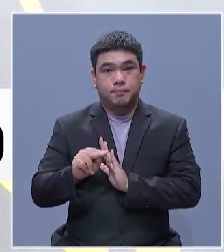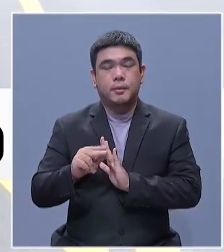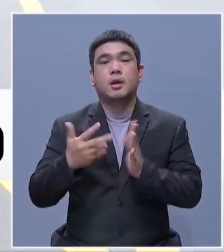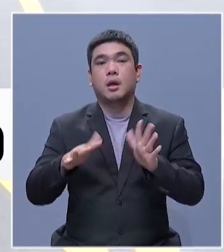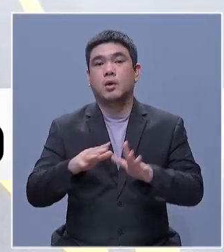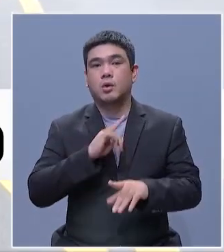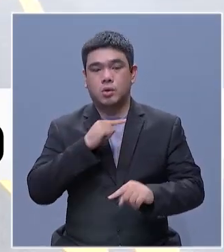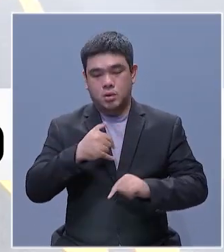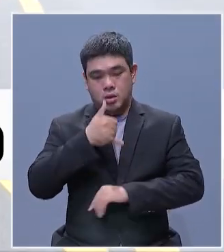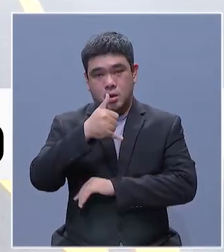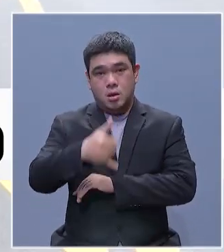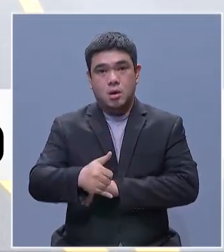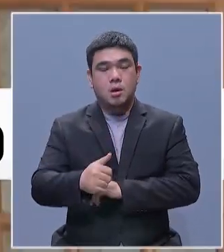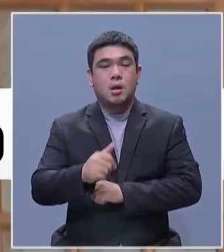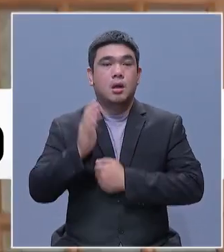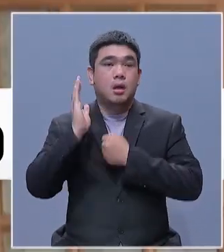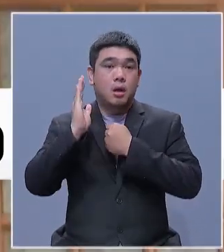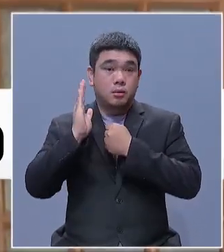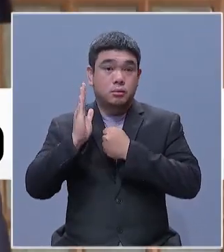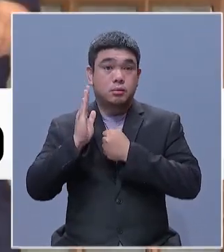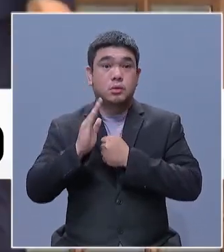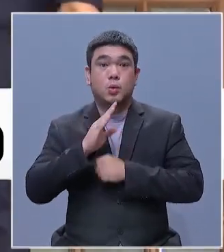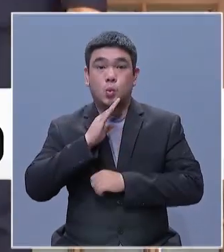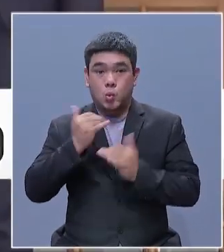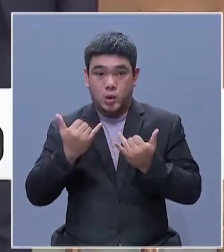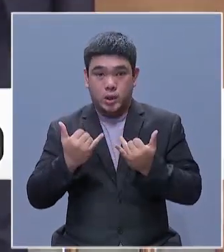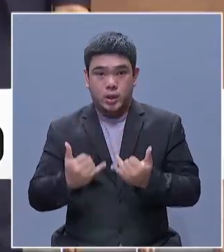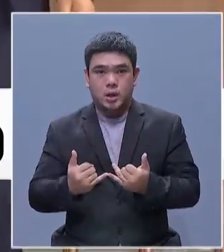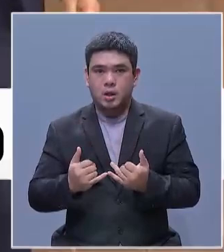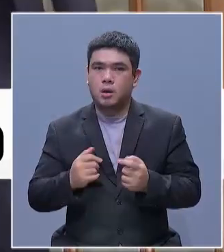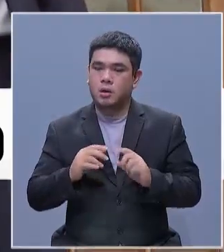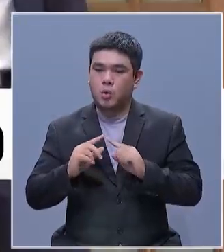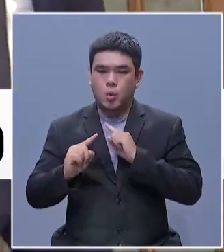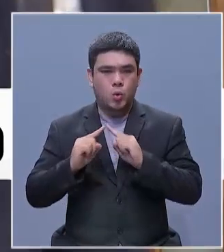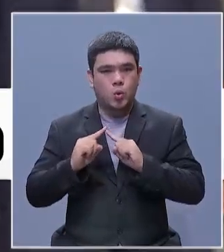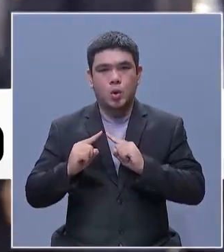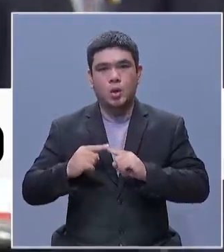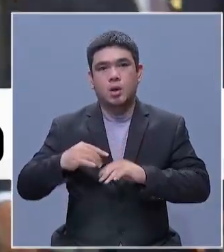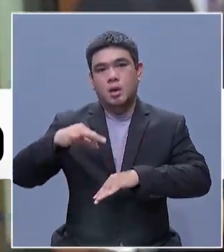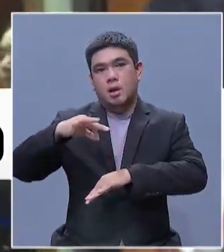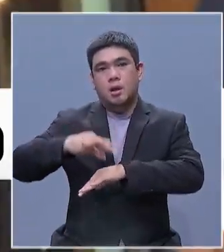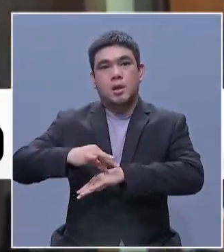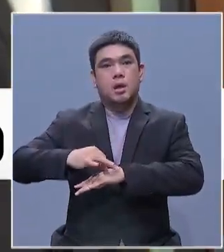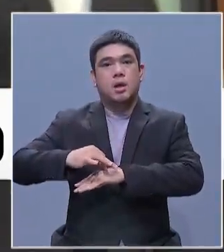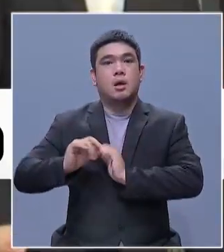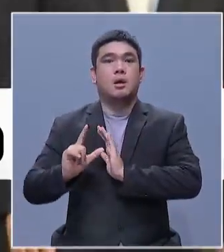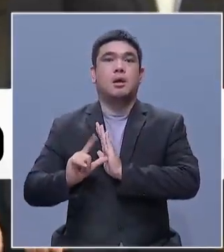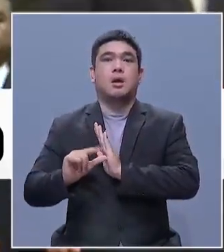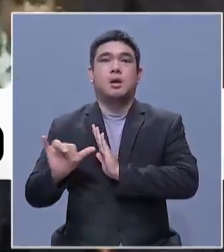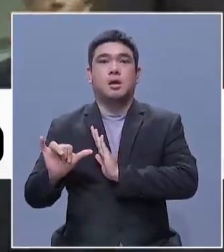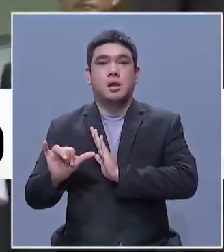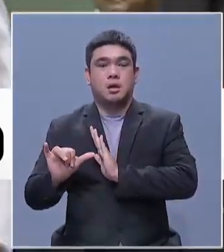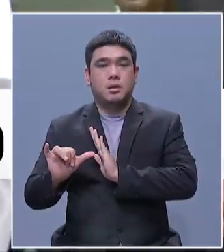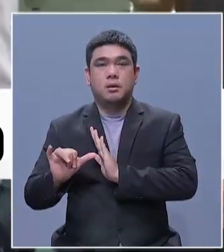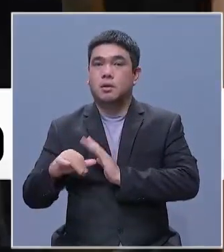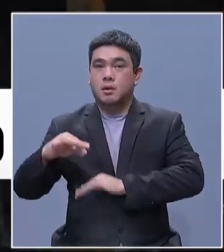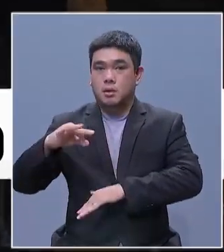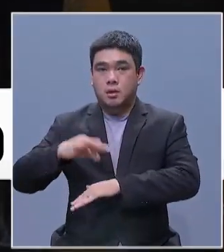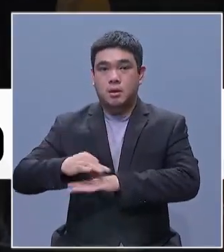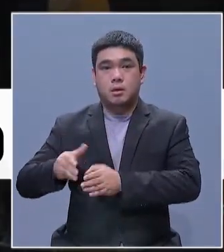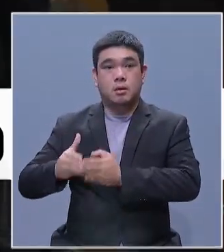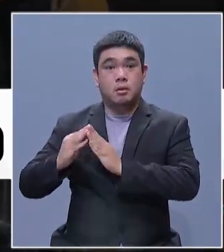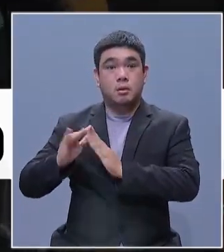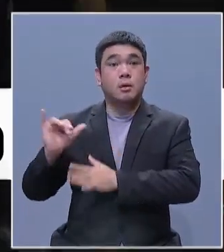ที่จะลงมาให้สัมภาษณ์นะคะบอกว่าการประชุมวันนี้ยังไม่มีการพิจารณาแต่งตั้งเลขาธิการสมช.คนใหม่เพราะว่าต้องร